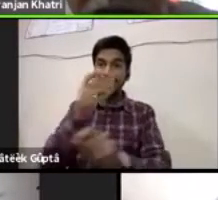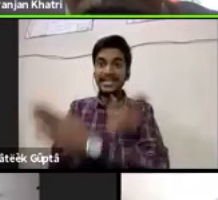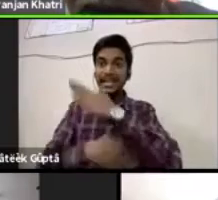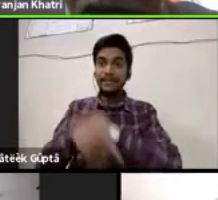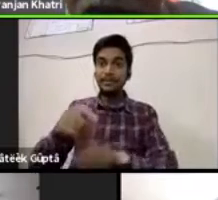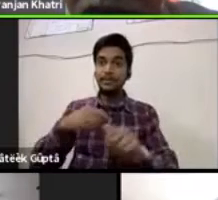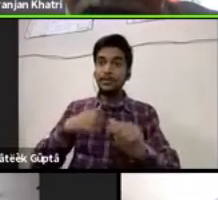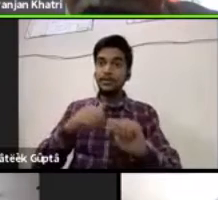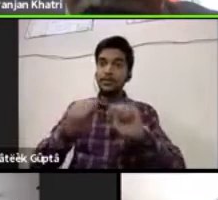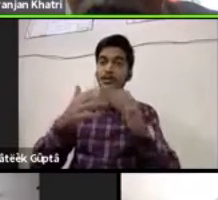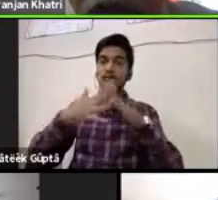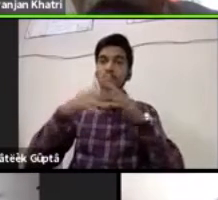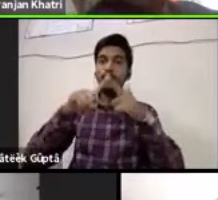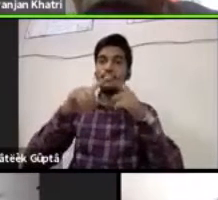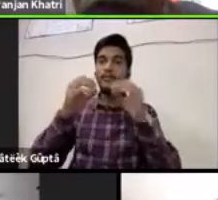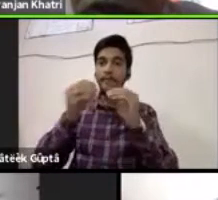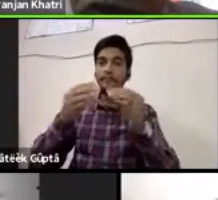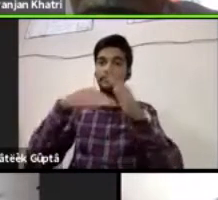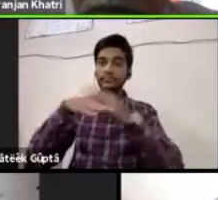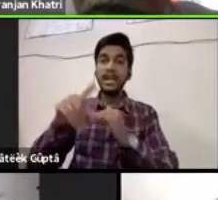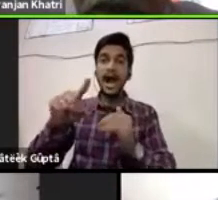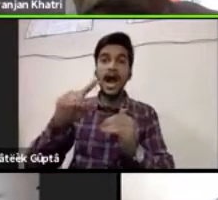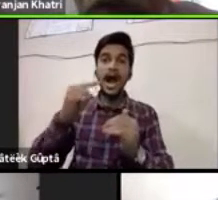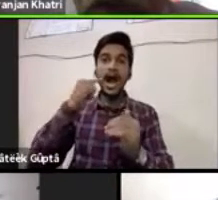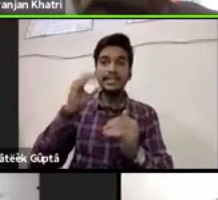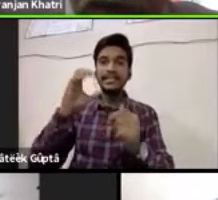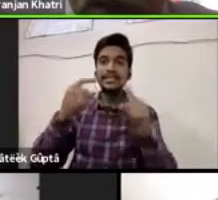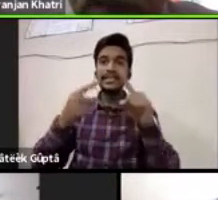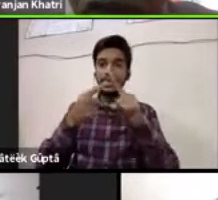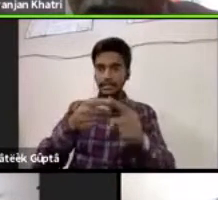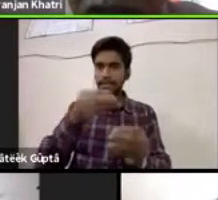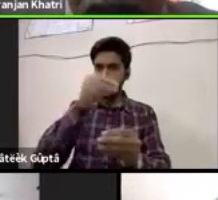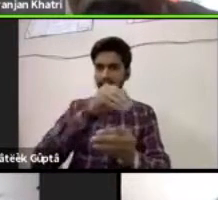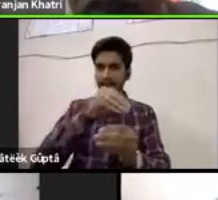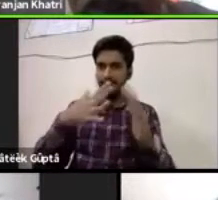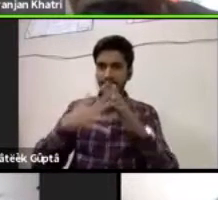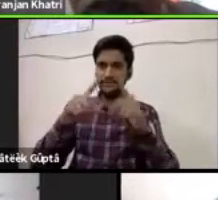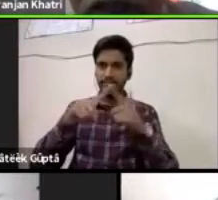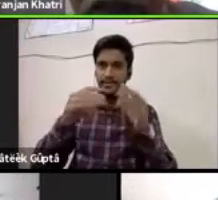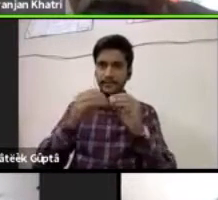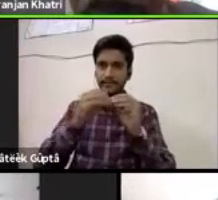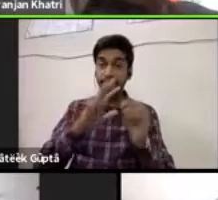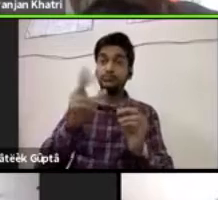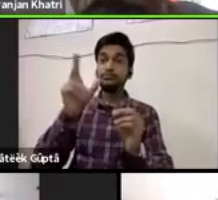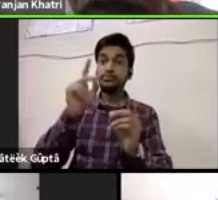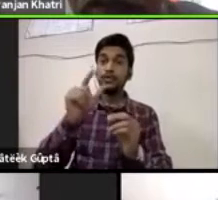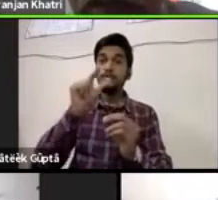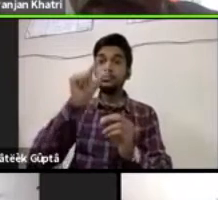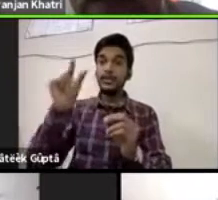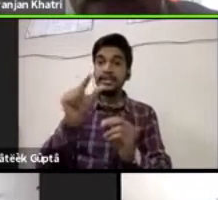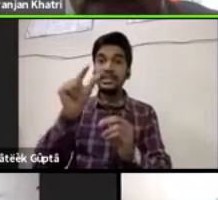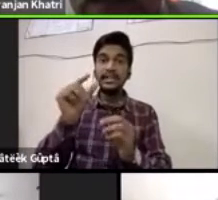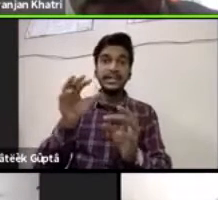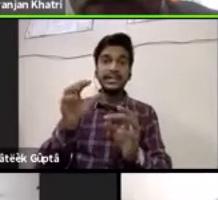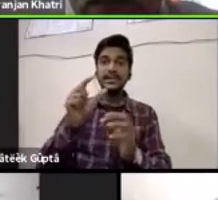में है आईटीसी होटल्स की. और दूसरा किताब हमने लिखा यूनिवर्सल डिजाइन, कि इंफ्रास्ट्रक्चर को कैसे